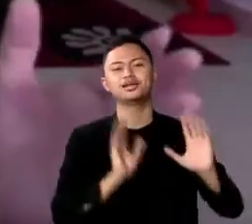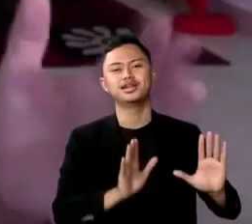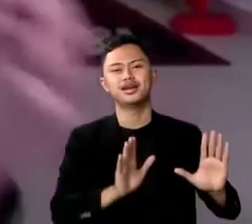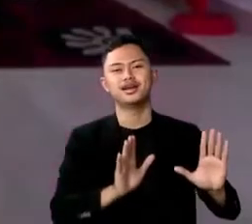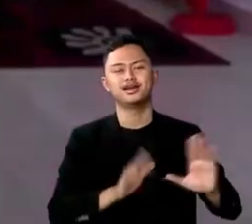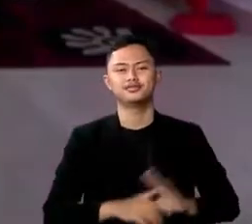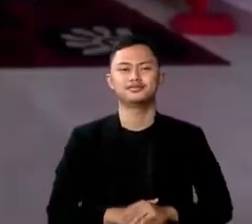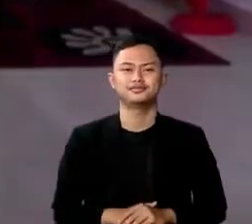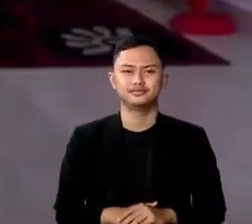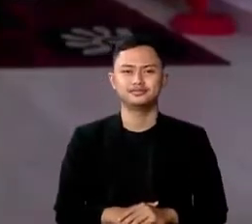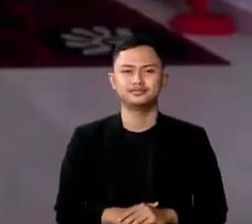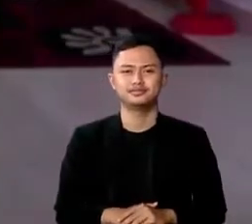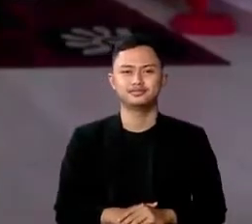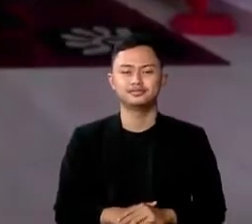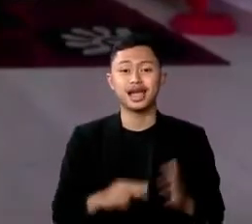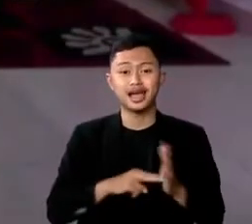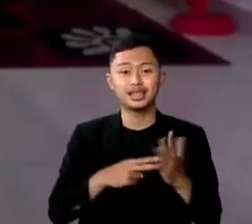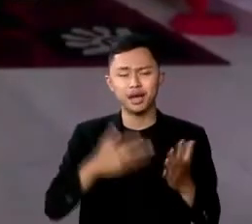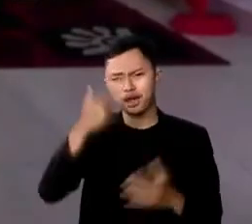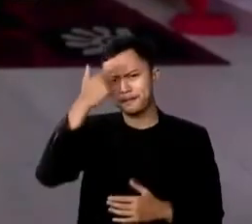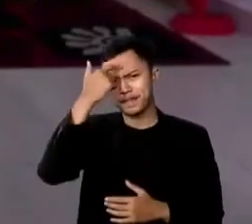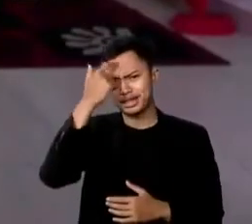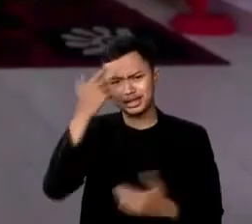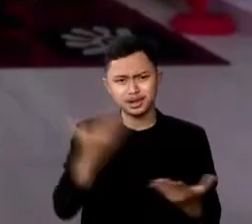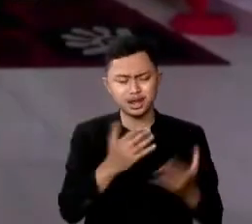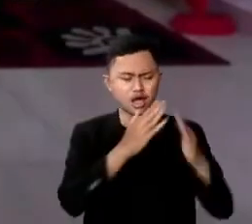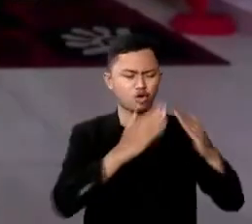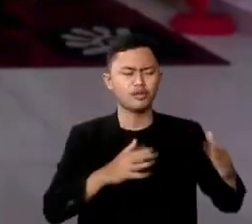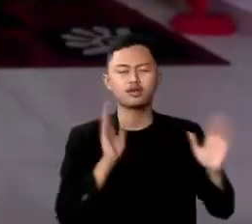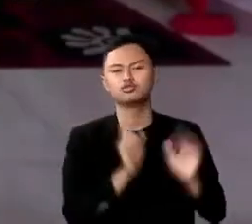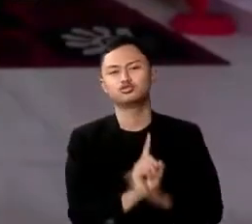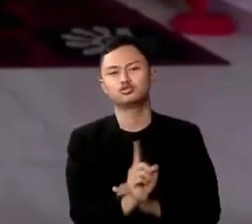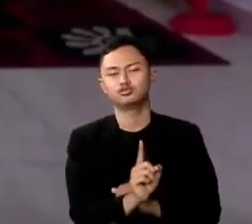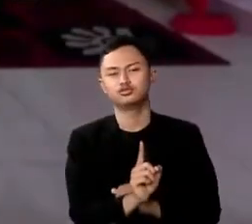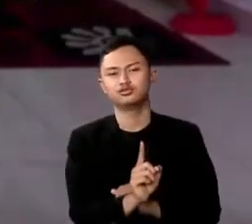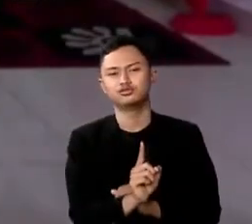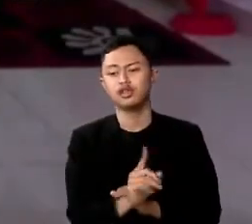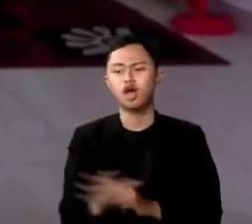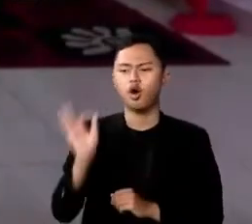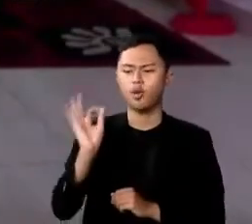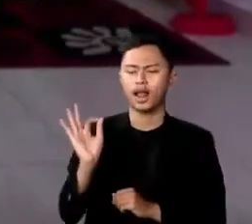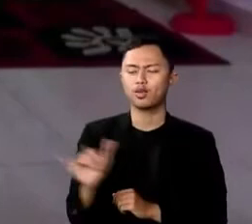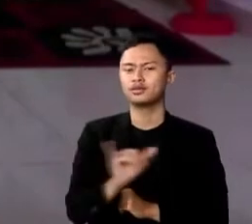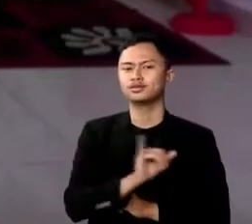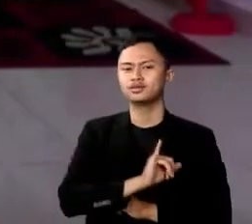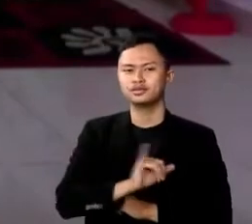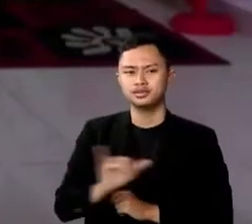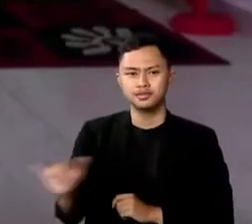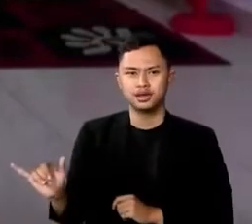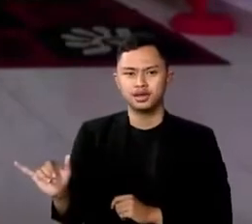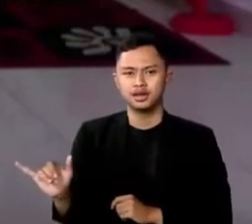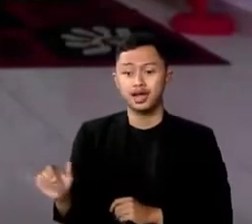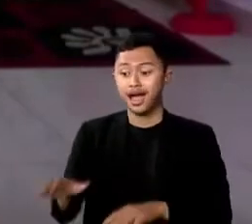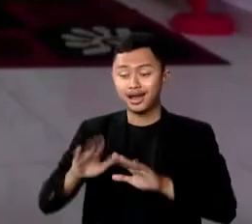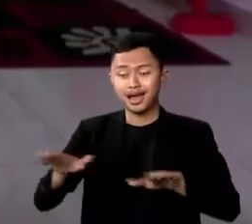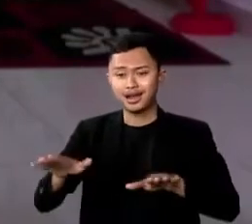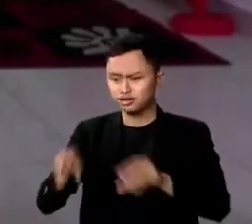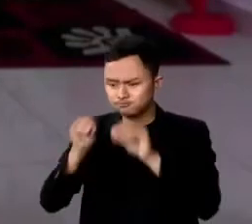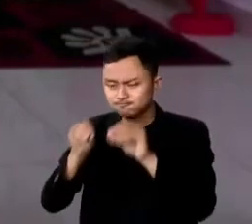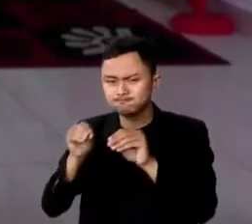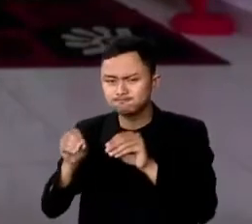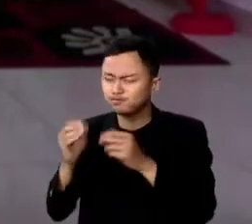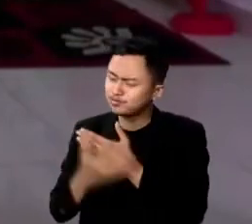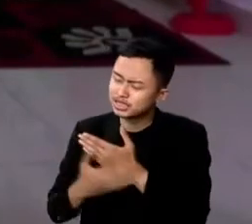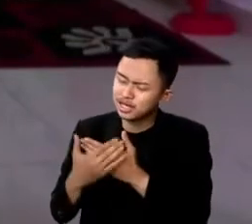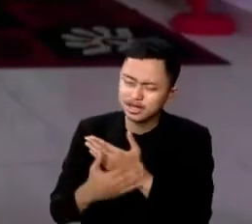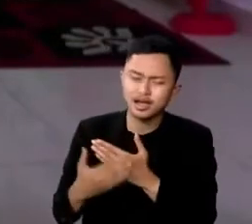saja jadi belajar ya di rumah saja dulu gitu pada orangtua juga ya supaya anak-anak dididik dengan